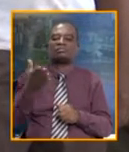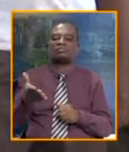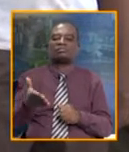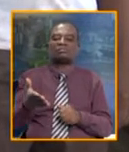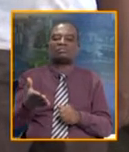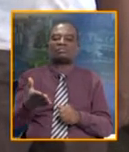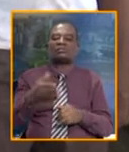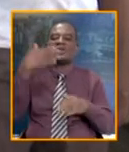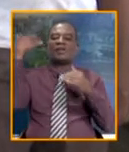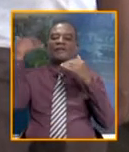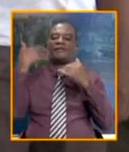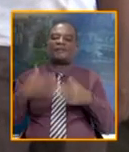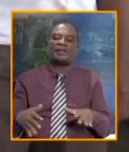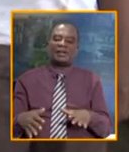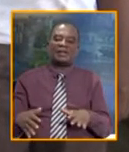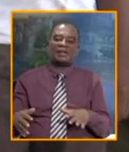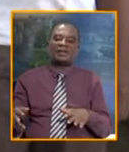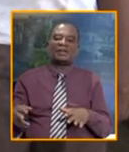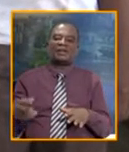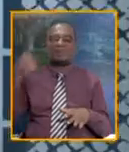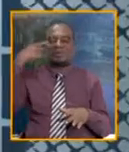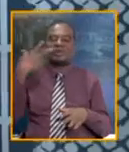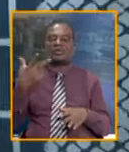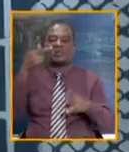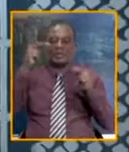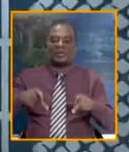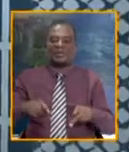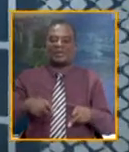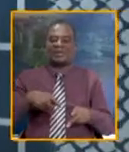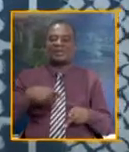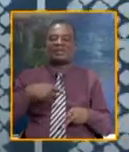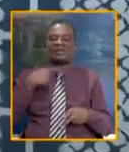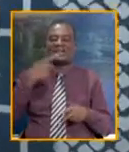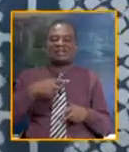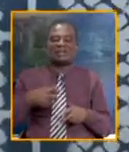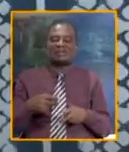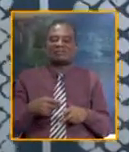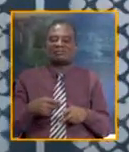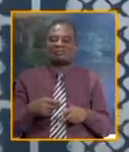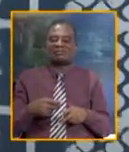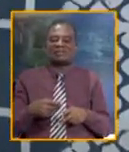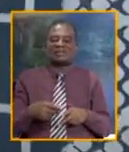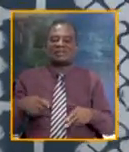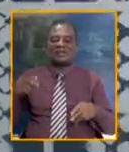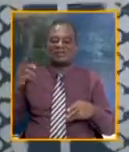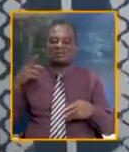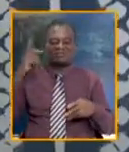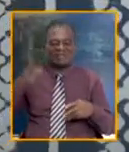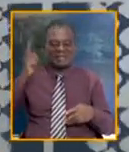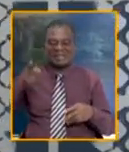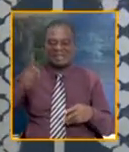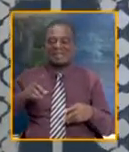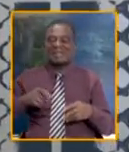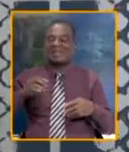Fin des règnes pour ces trois présumés coupeurs de route, eux qui terrorisaient les usagers de la route sur l'axe San Pedro-Tabou. Selon